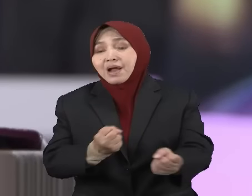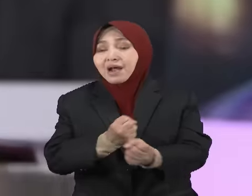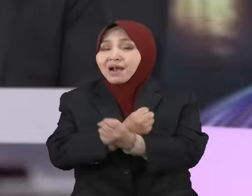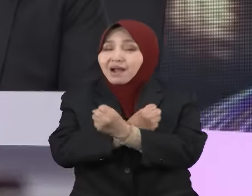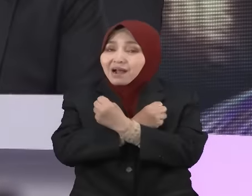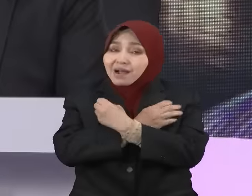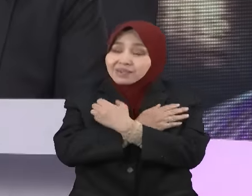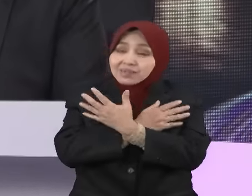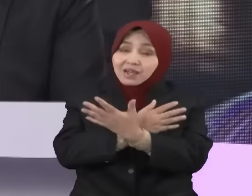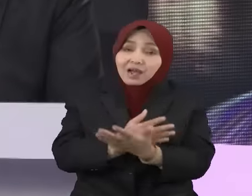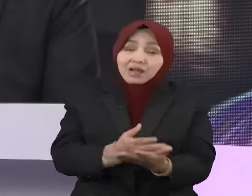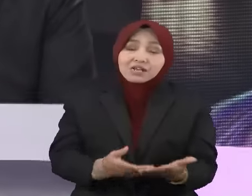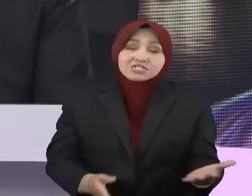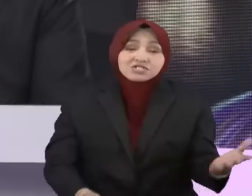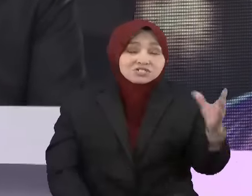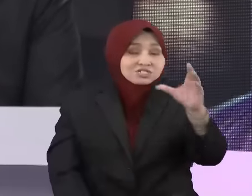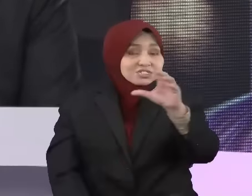رحمن